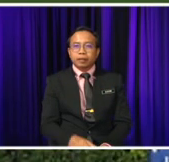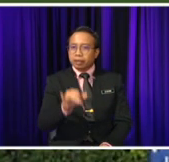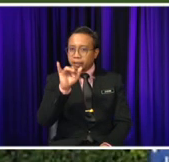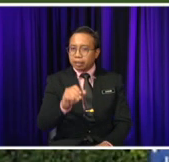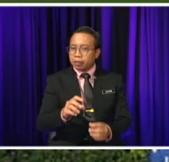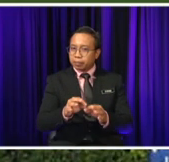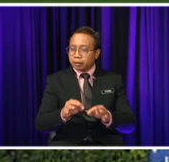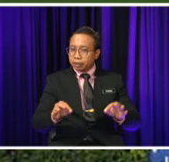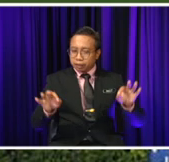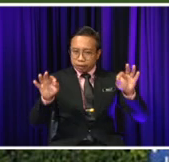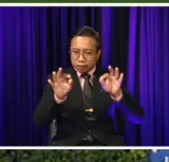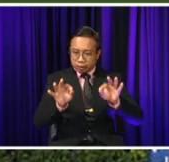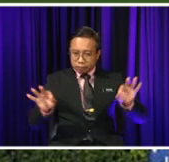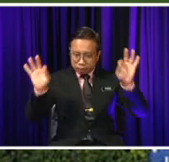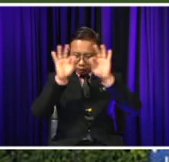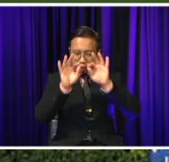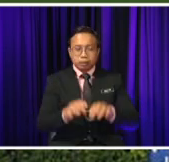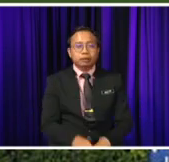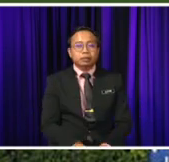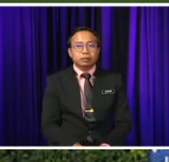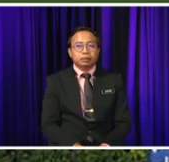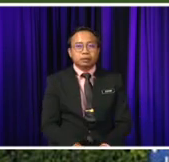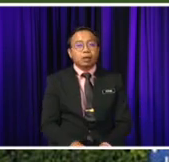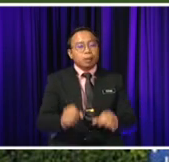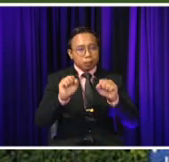oke yang penting yang mana